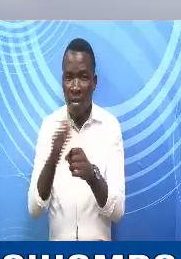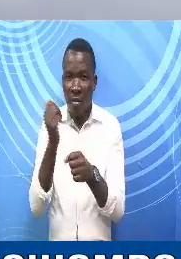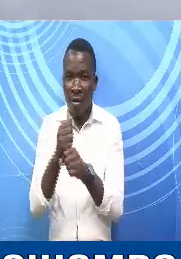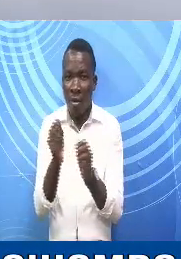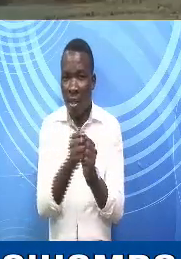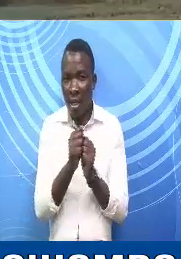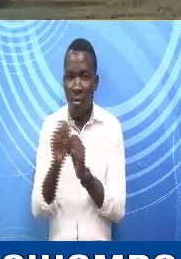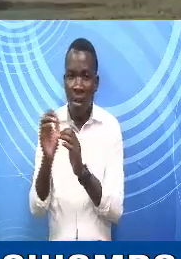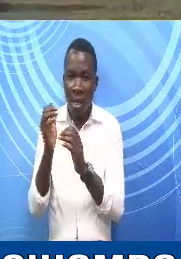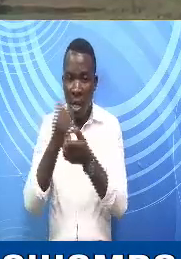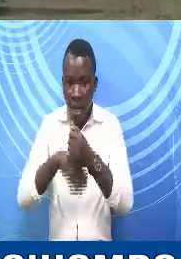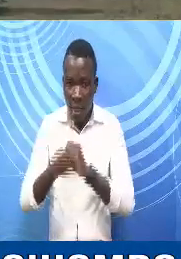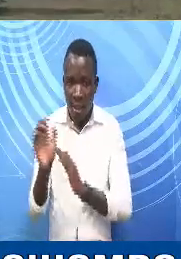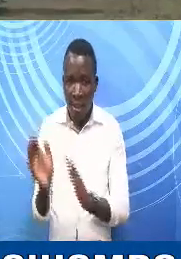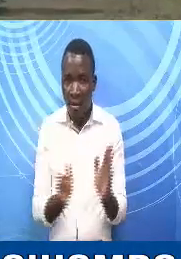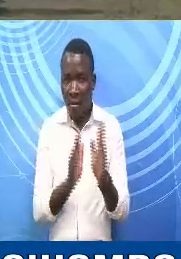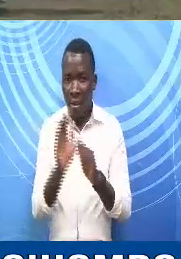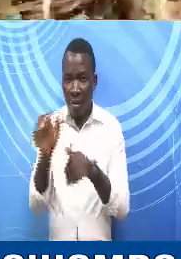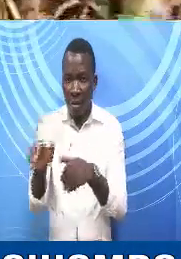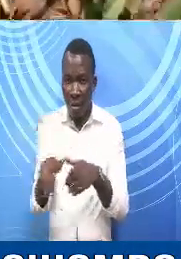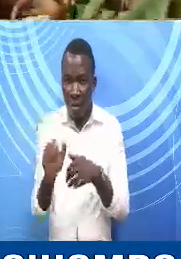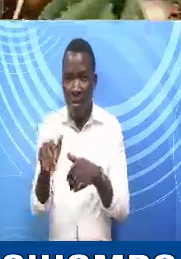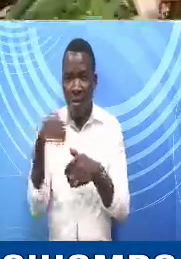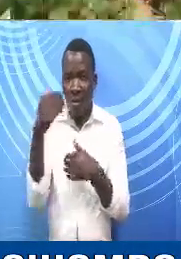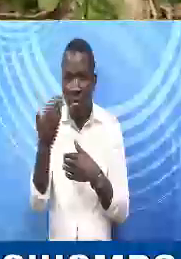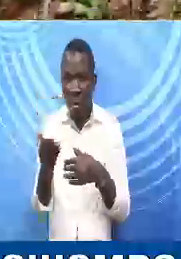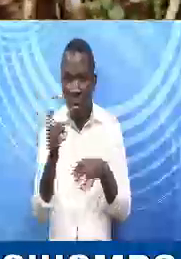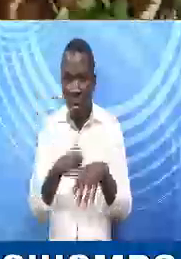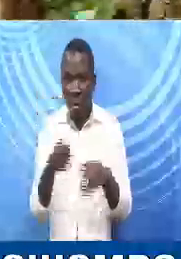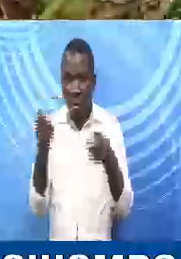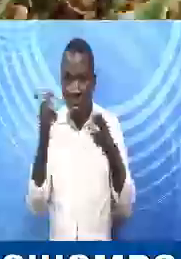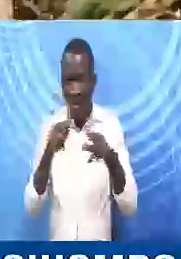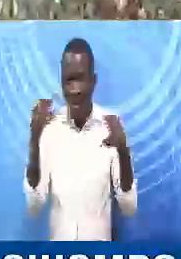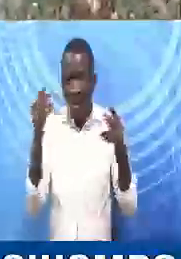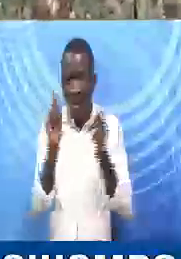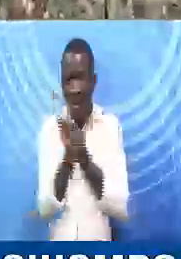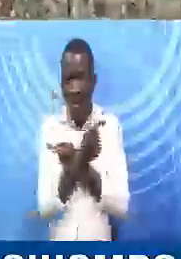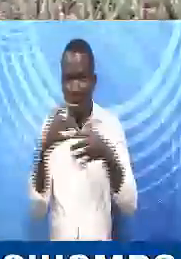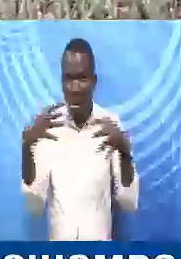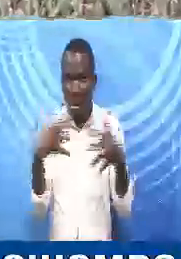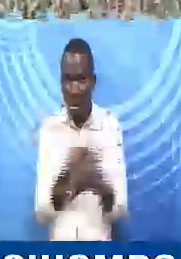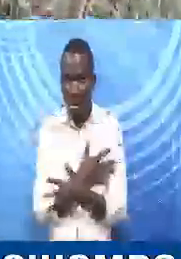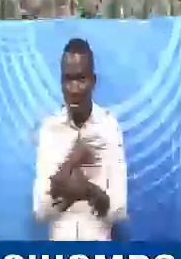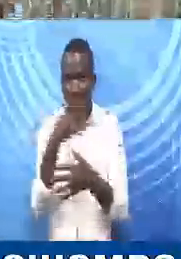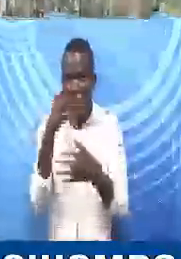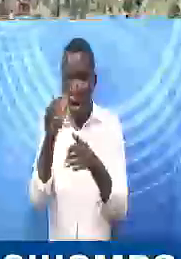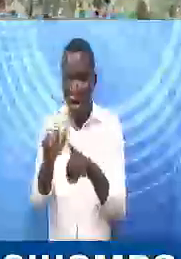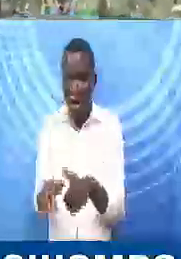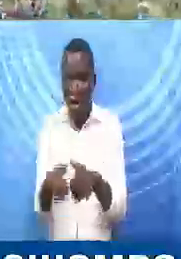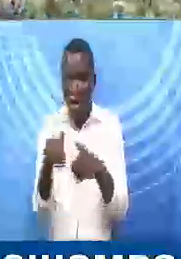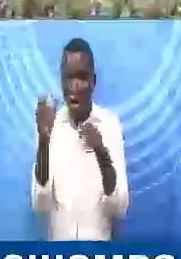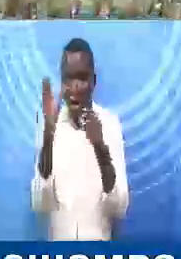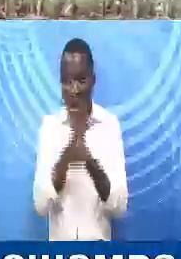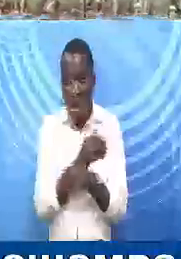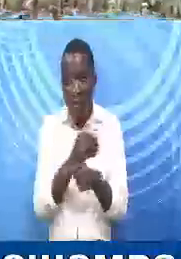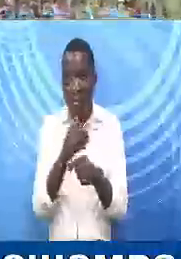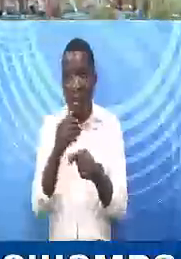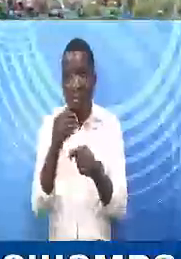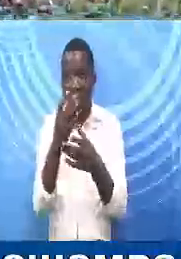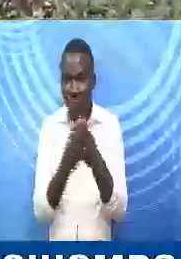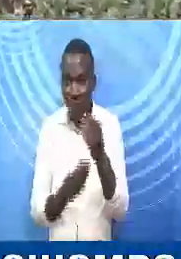isoko rihari, kandi no mu gihe habayeho impinduka zitunguranye zatuma umuhinzi abura isoko ry'umusaruro we inzego zibishinzwe zigafatanyiriza hamwe gushaka umuti